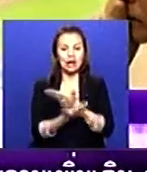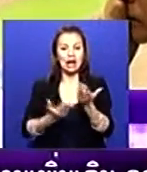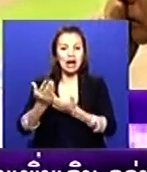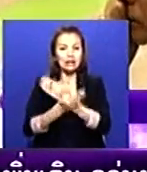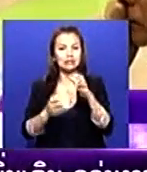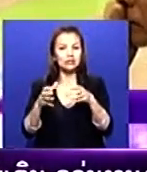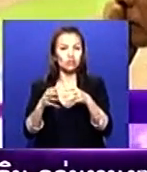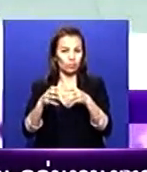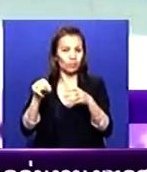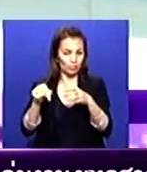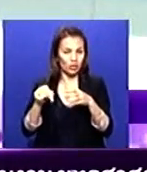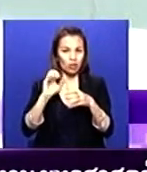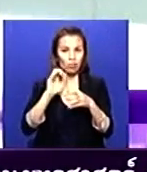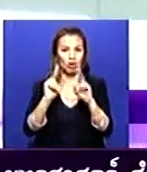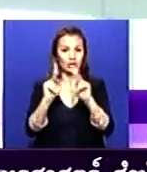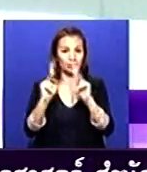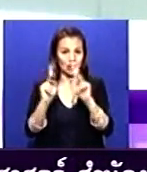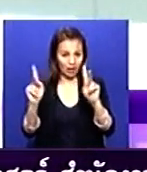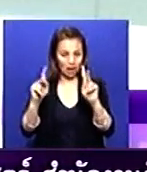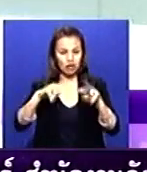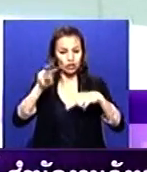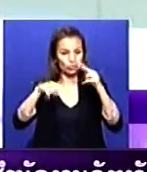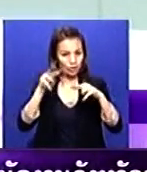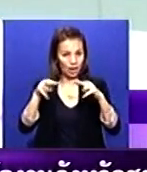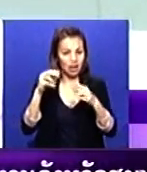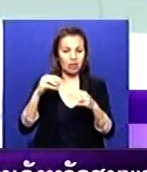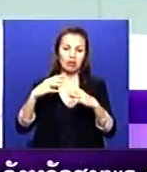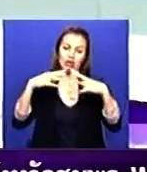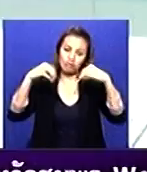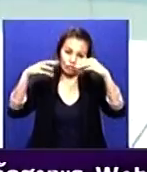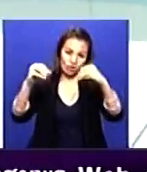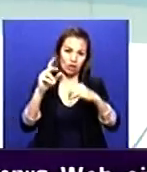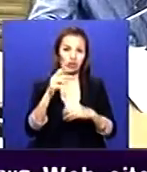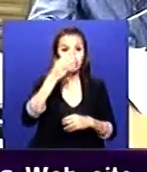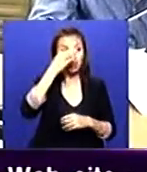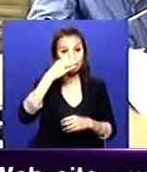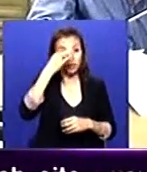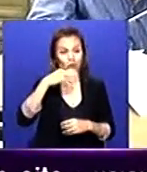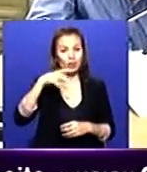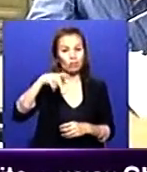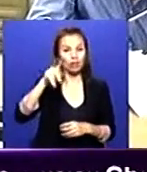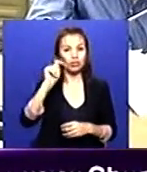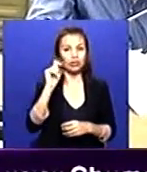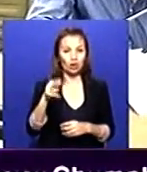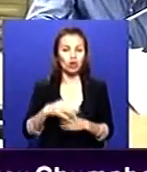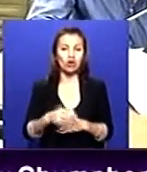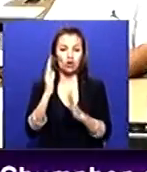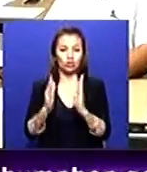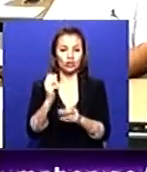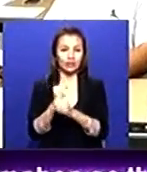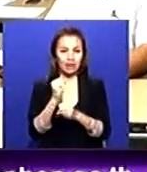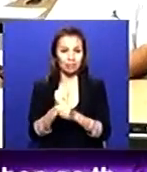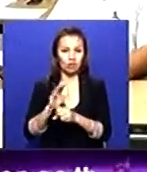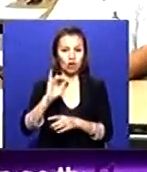ผู้แทนจากสำนักงานคณะกรรมการกำกับกิจการพลังงานบริษัทปตท.จำกัดมหาชนและผู้ผลิตไฟฟ้าภาคเอกชนหรือ